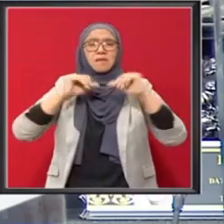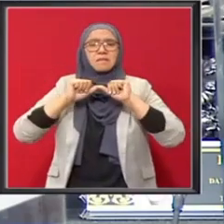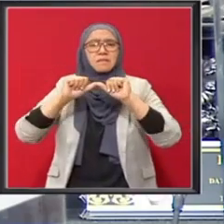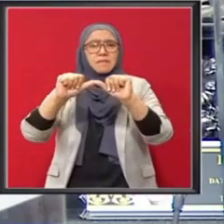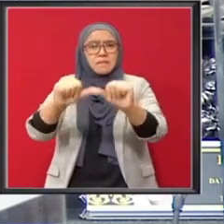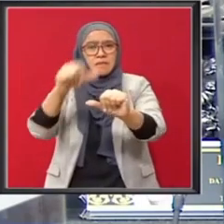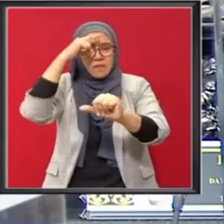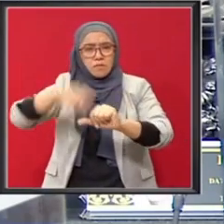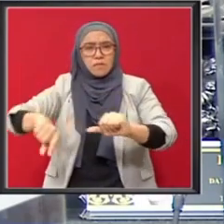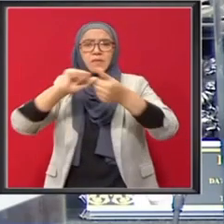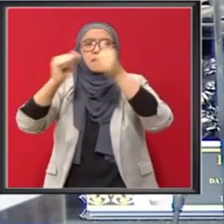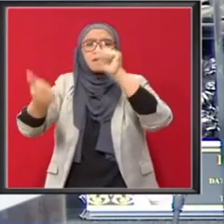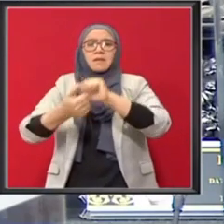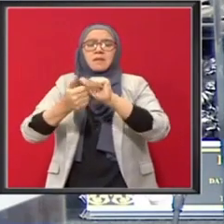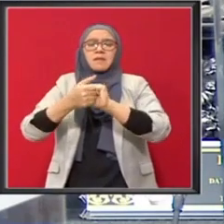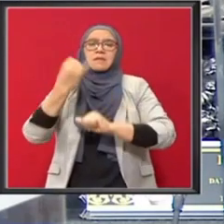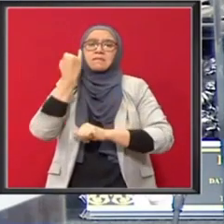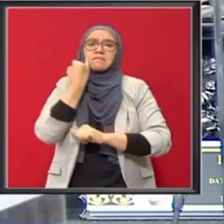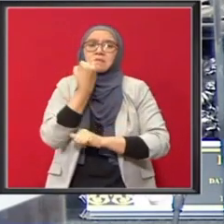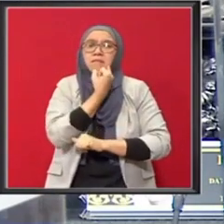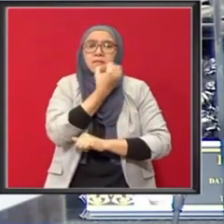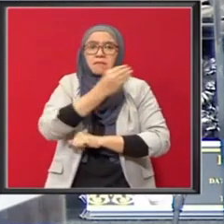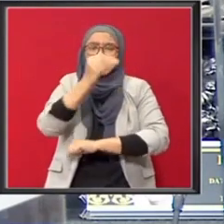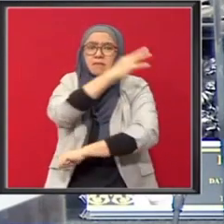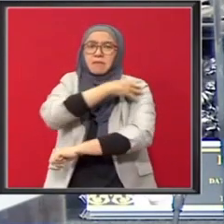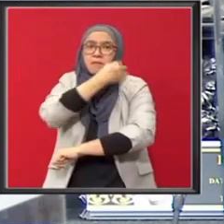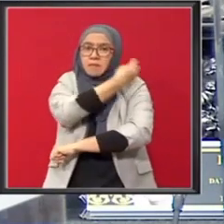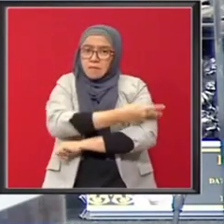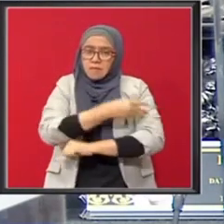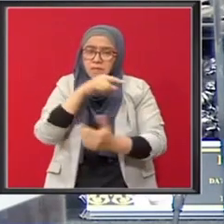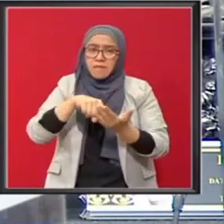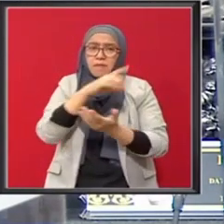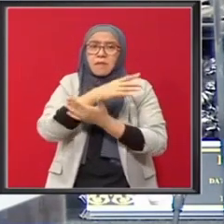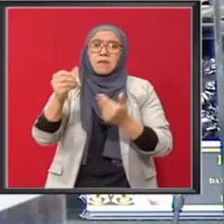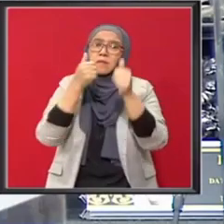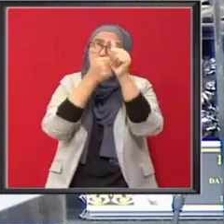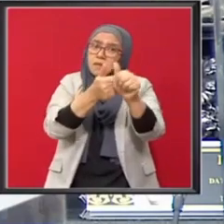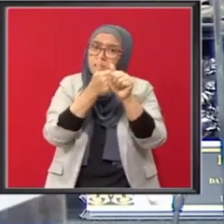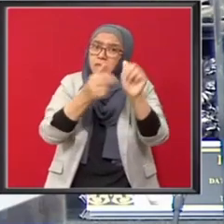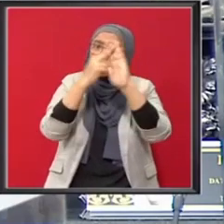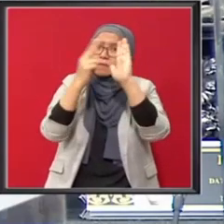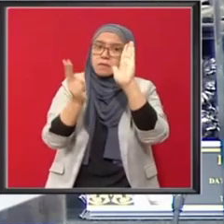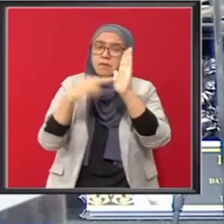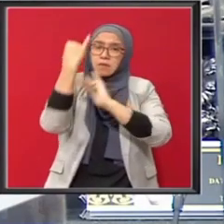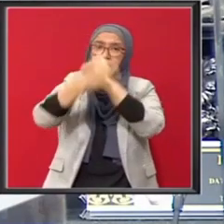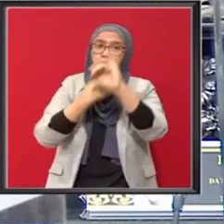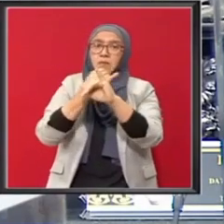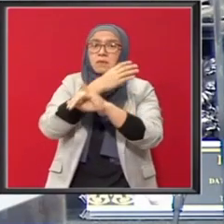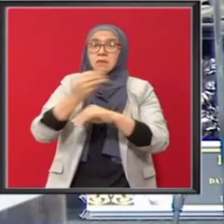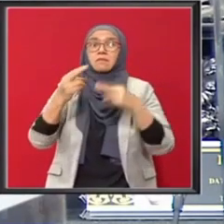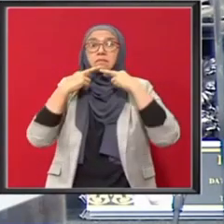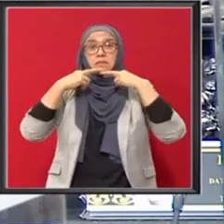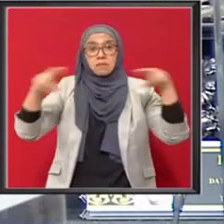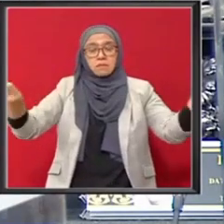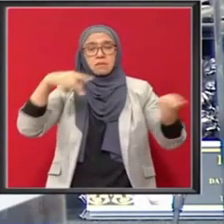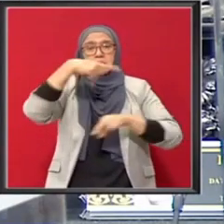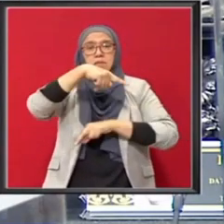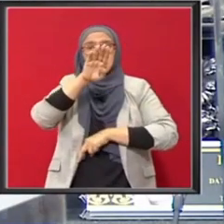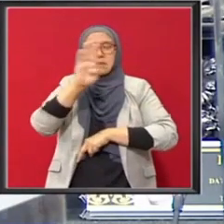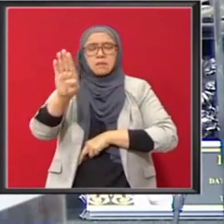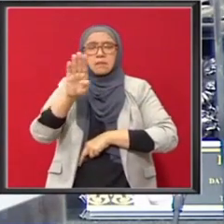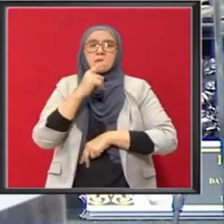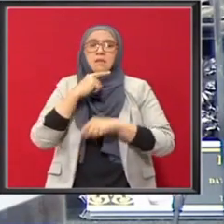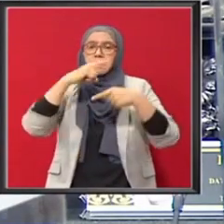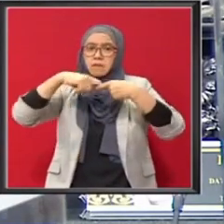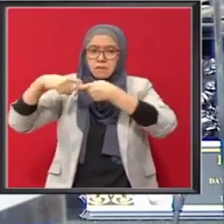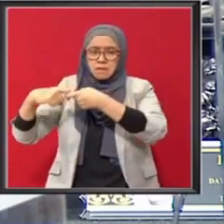konflik israel-palestina ini berdasarkan peruntukan undang-undang antarbangsa dan resolusi PBB yang berkaitan melalui rundengan yang